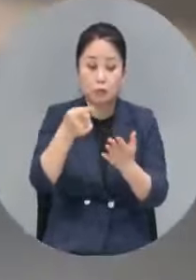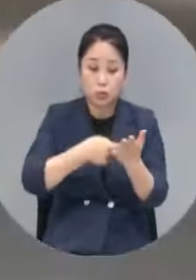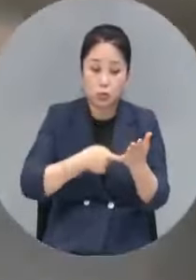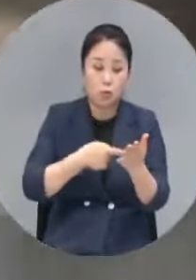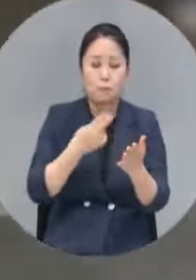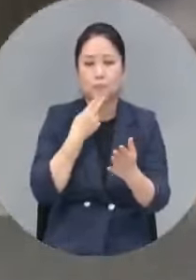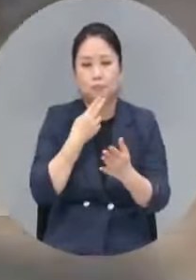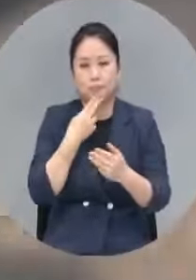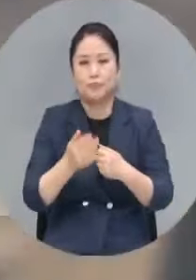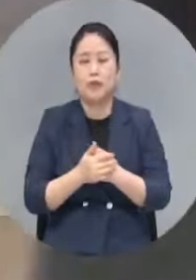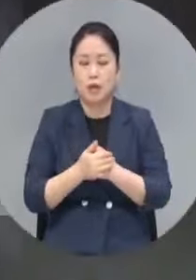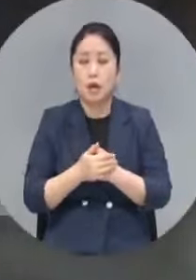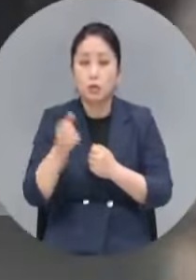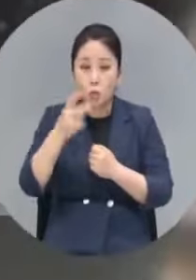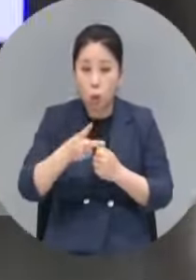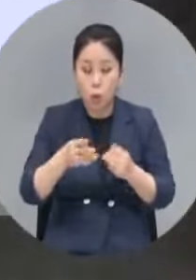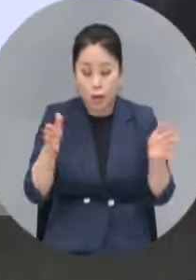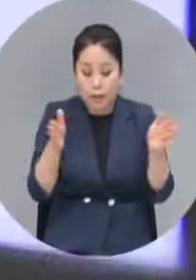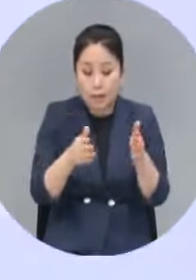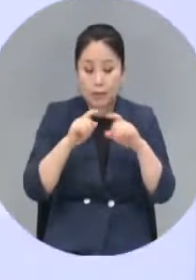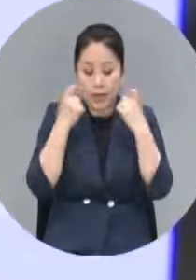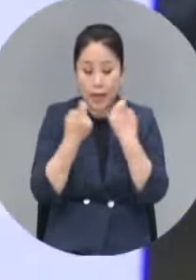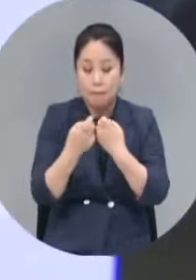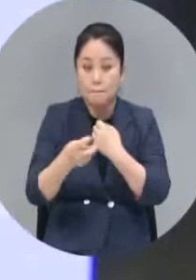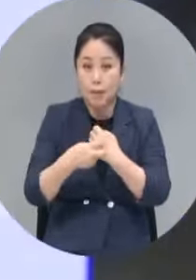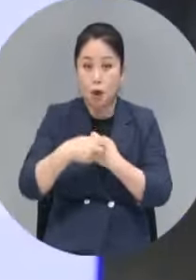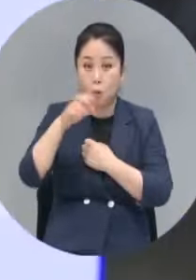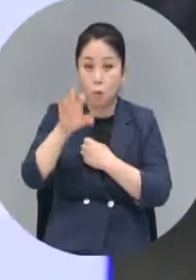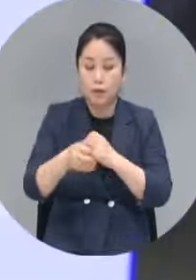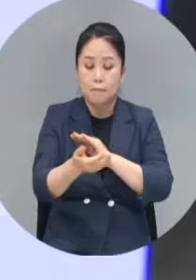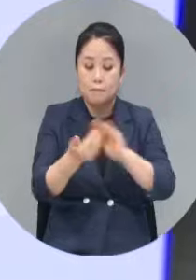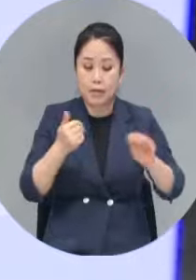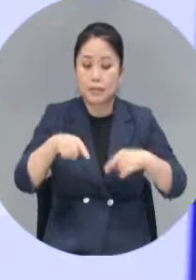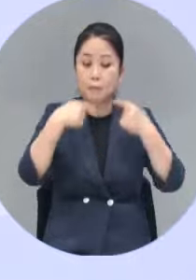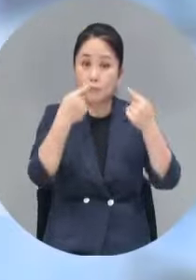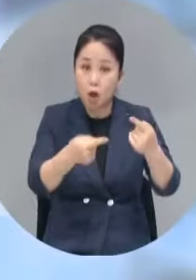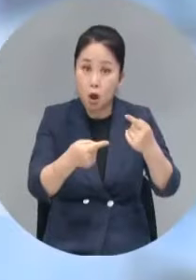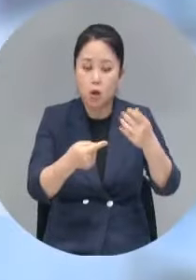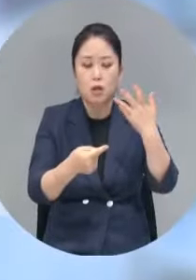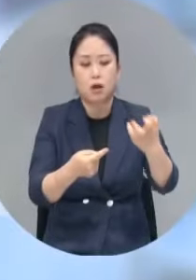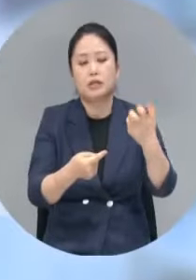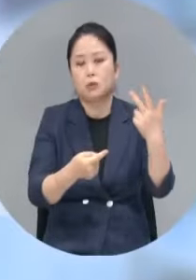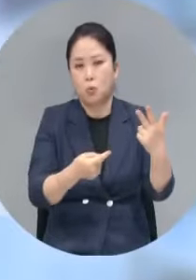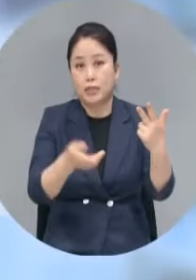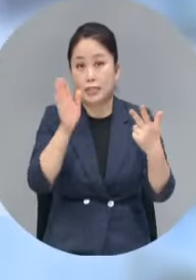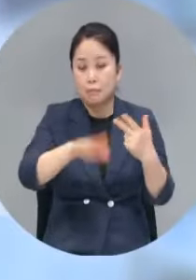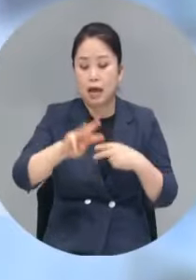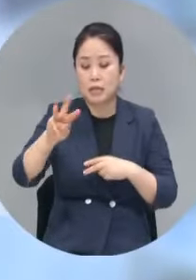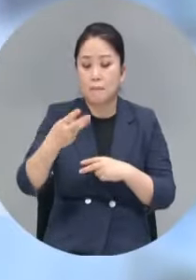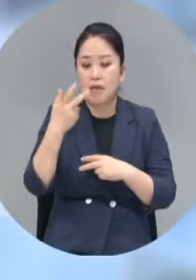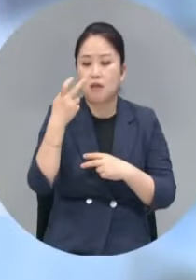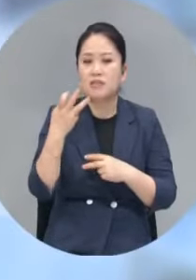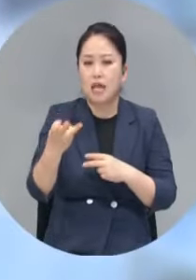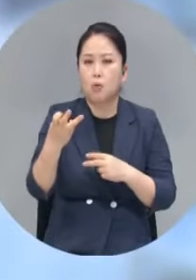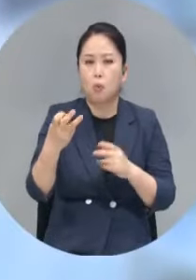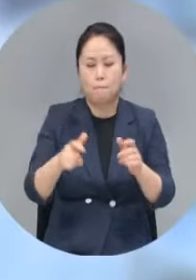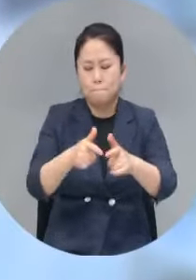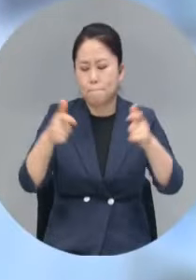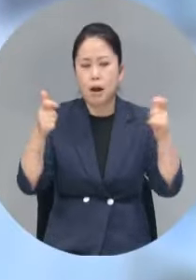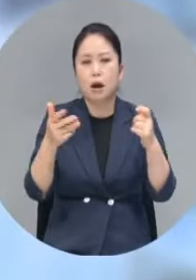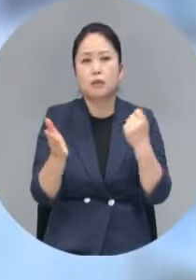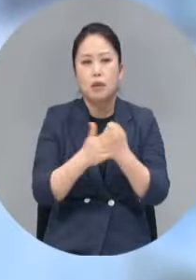의원의 경우 사전에 휴진 동참 의사를 밝힌 곳은 87곳이었으나 313곳으로 늘어 전체의 12%